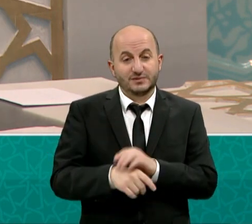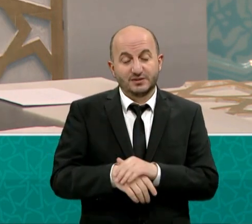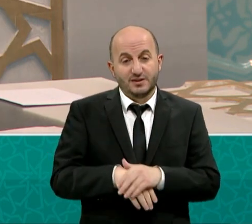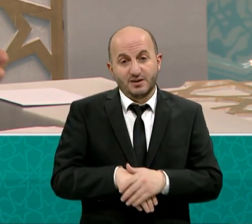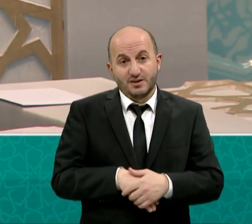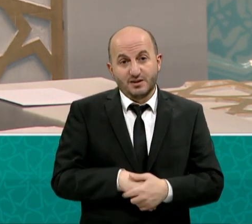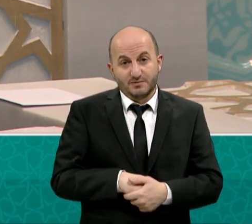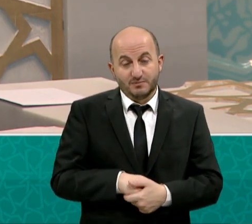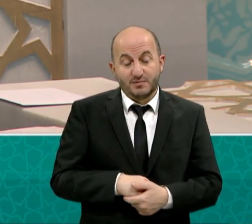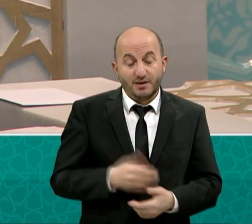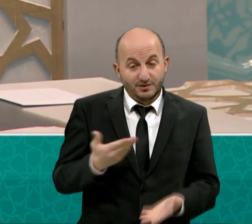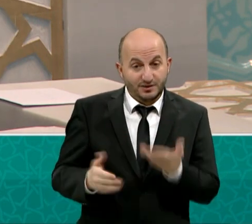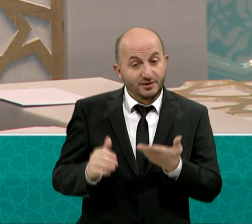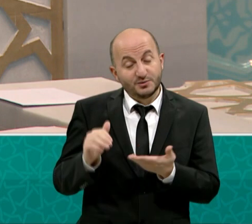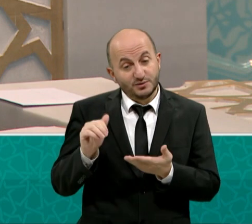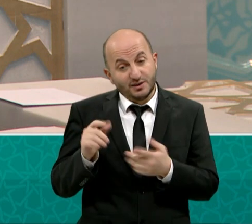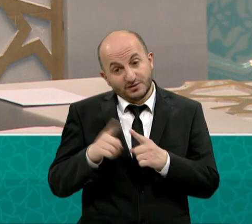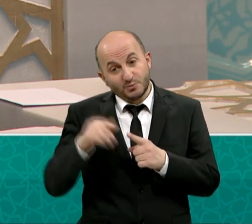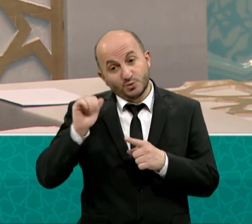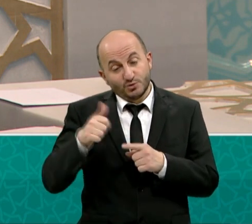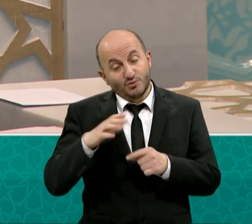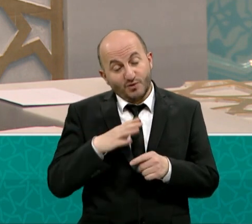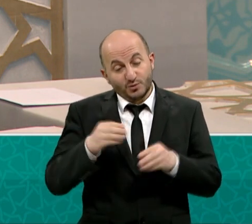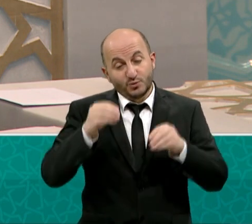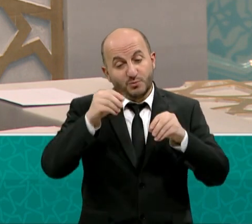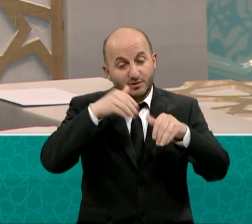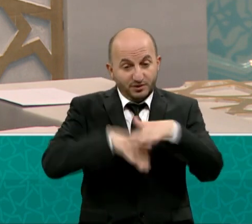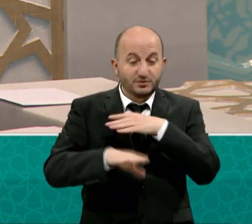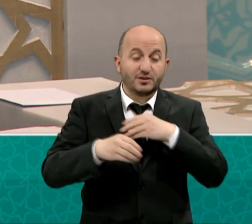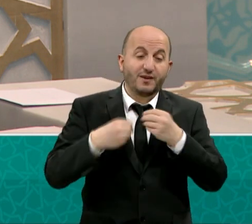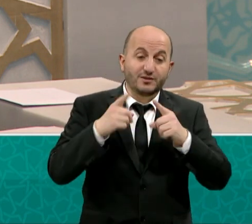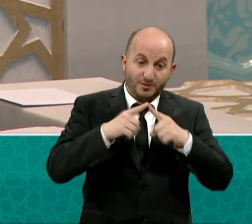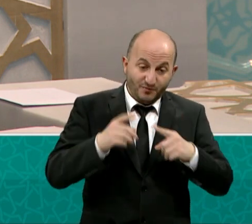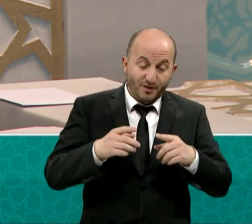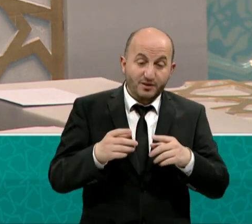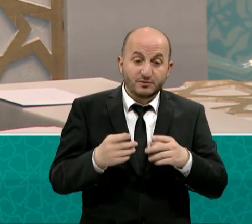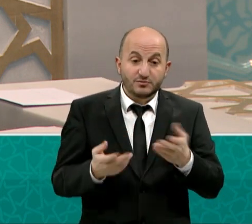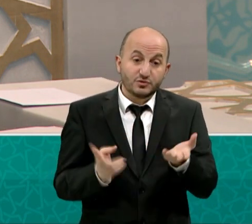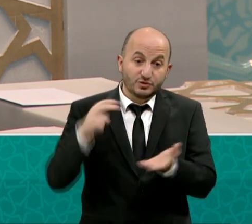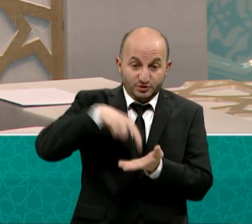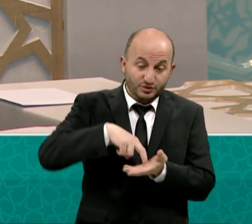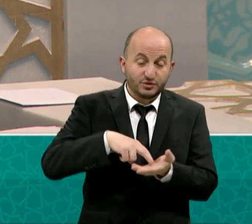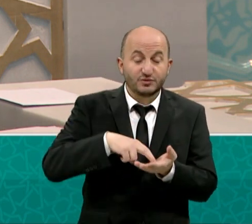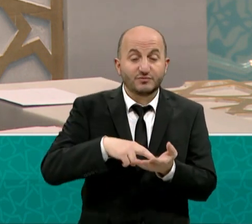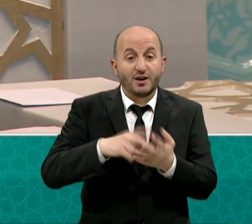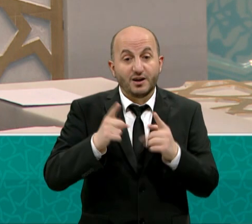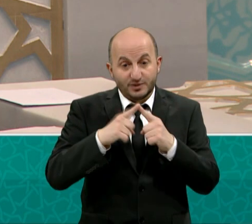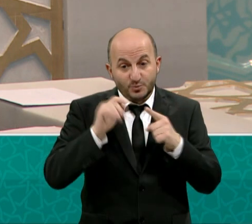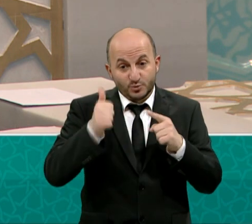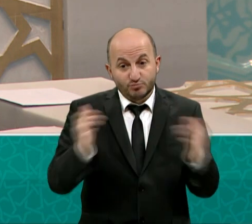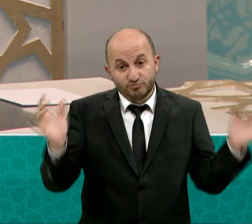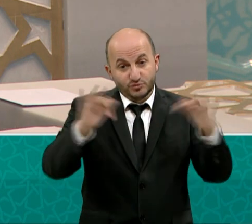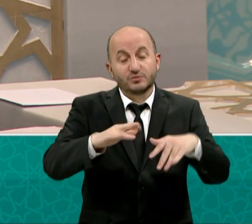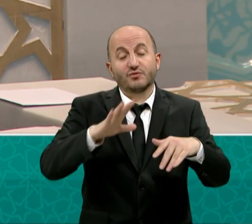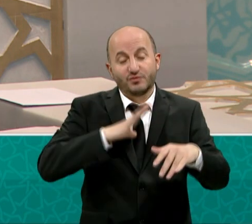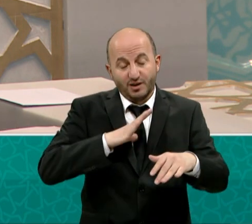bir ahiret var, bir hesap günü var. Toprağın altında verilecek bir hesap var. Mahşer günü var. Ahirete inanıyorsak ne